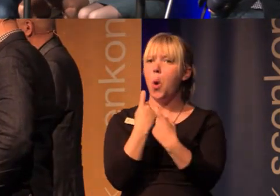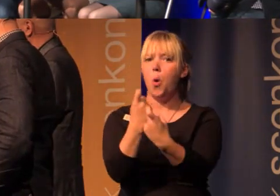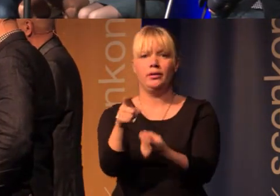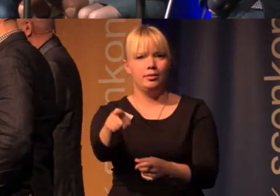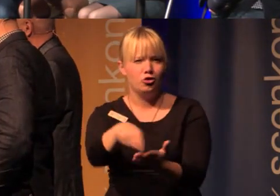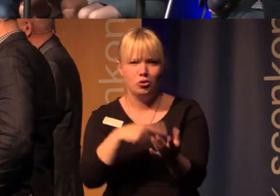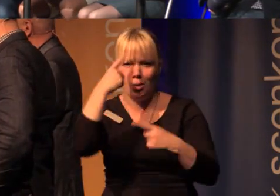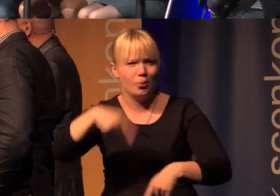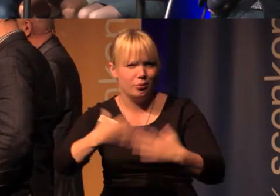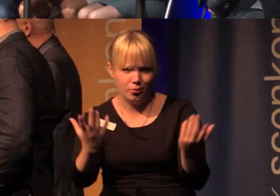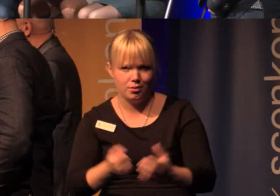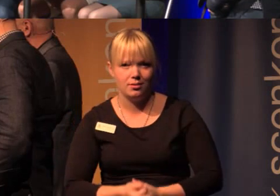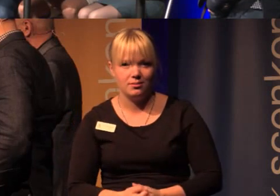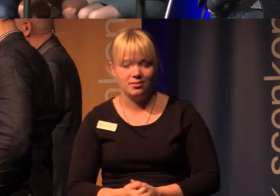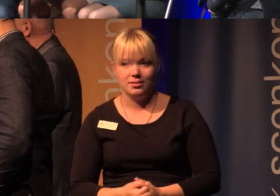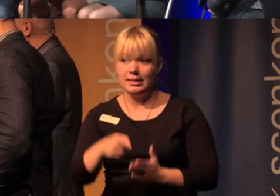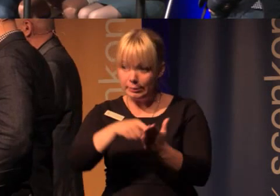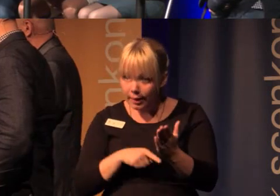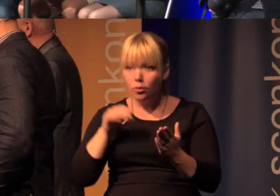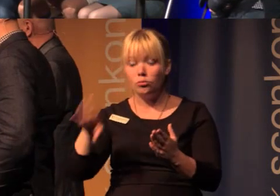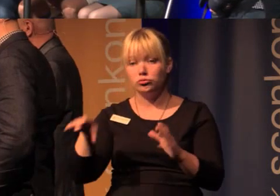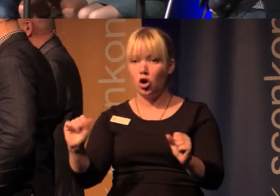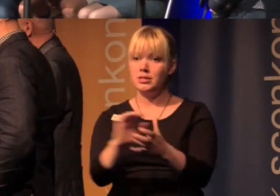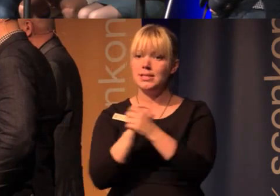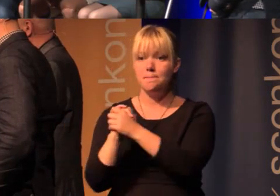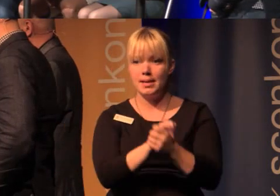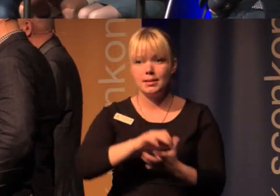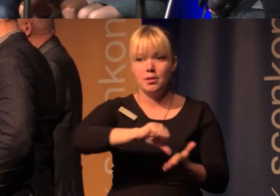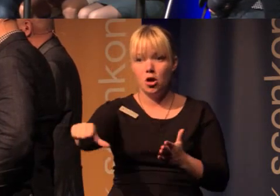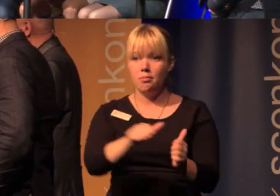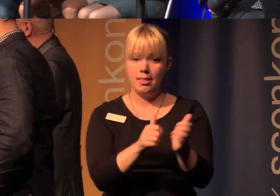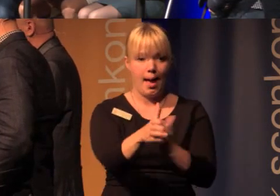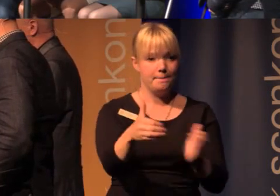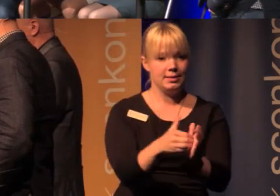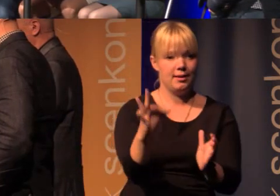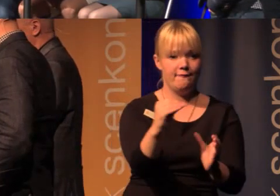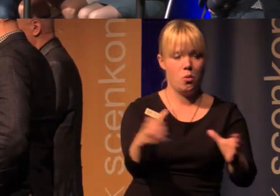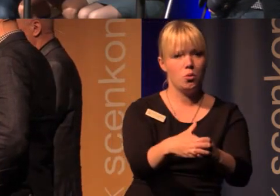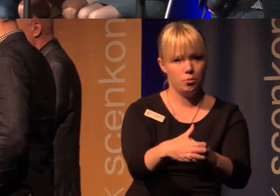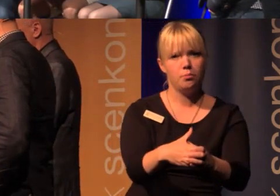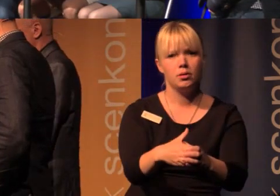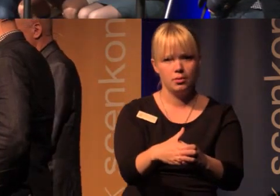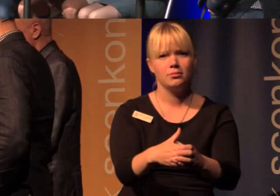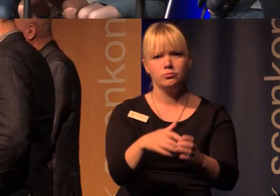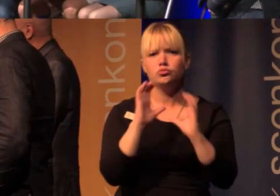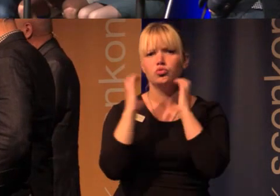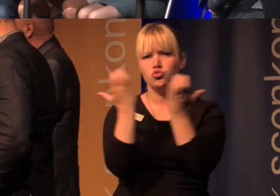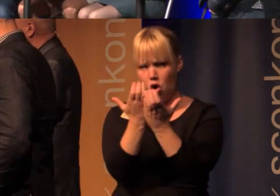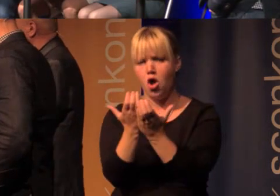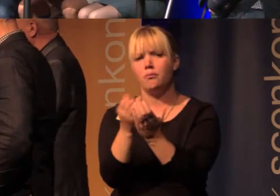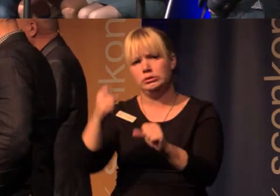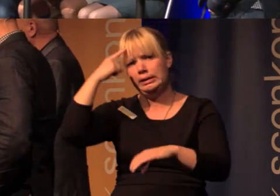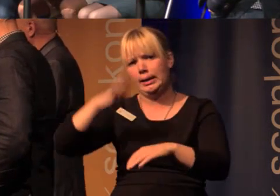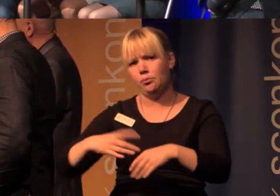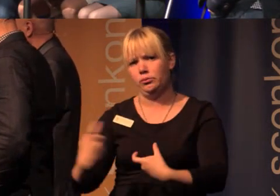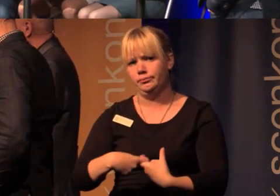omfattningen på det sättet. Och framförallt inte om den ska vara gemensamt finansierad, men bara till för några få. För det är det de sociala trösklarna bygger. Jag